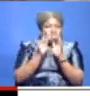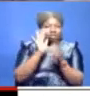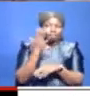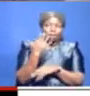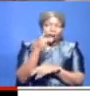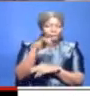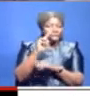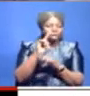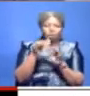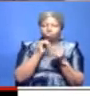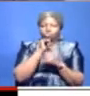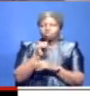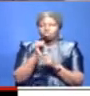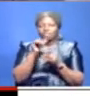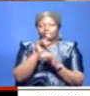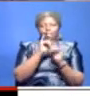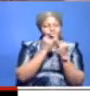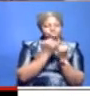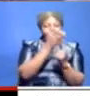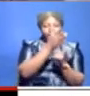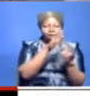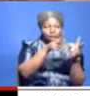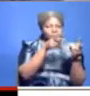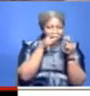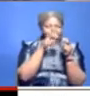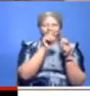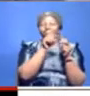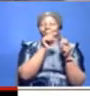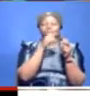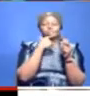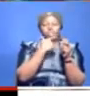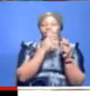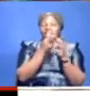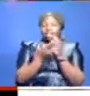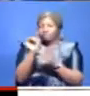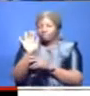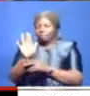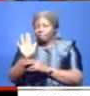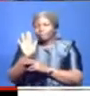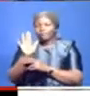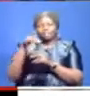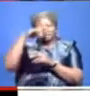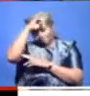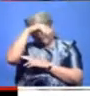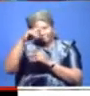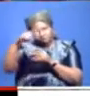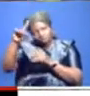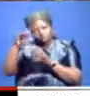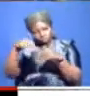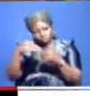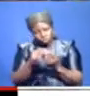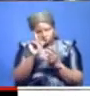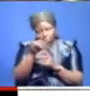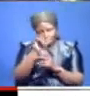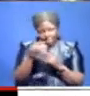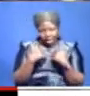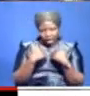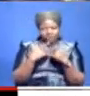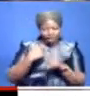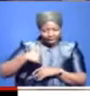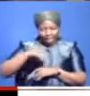tunasikiza litathmini kwamba je ni kweli degree yake iko sawa ama iko makosa. Sisi tunauelewa ya kwamba ukienda